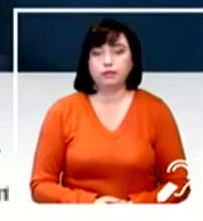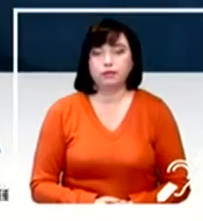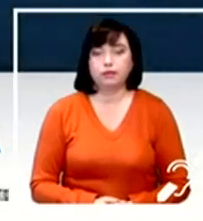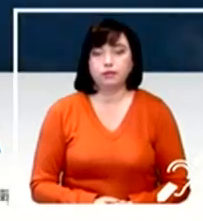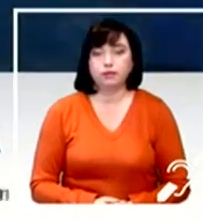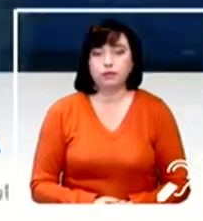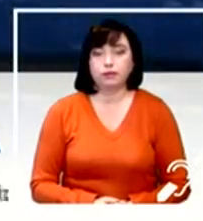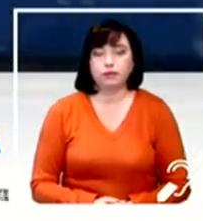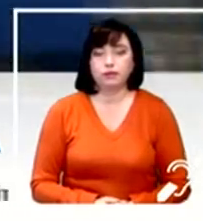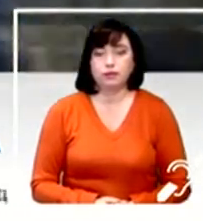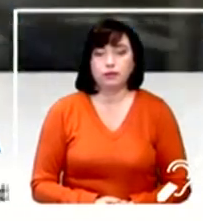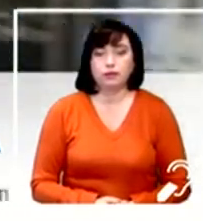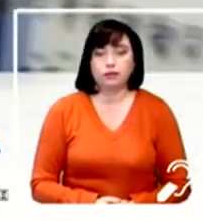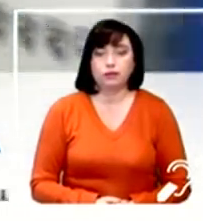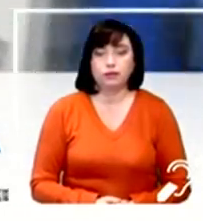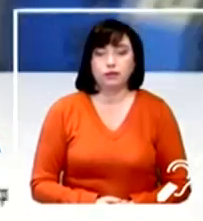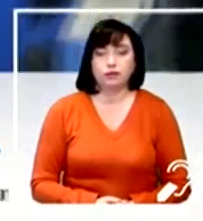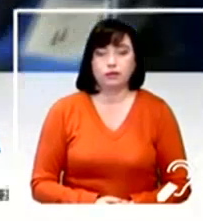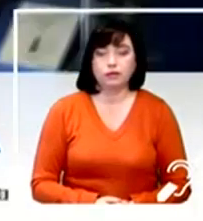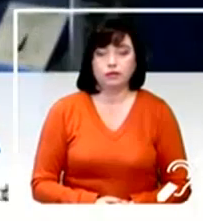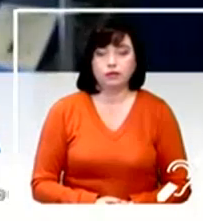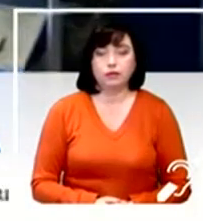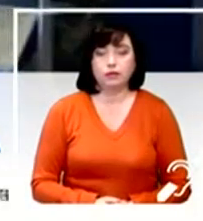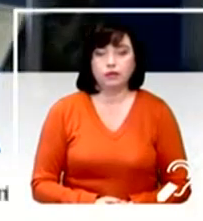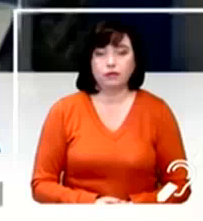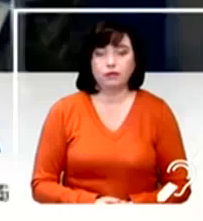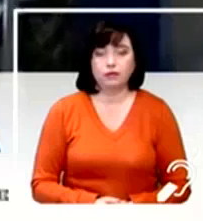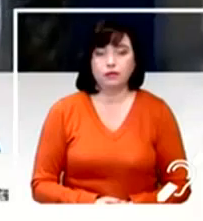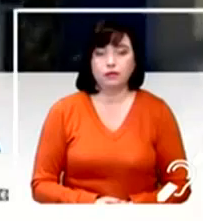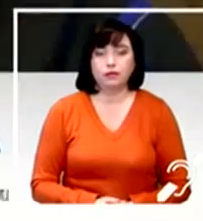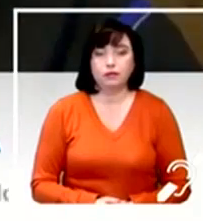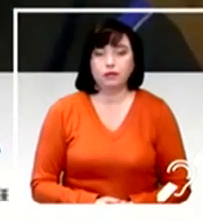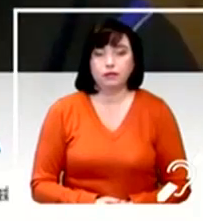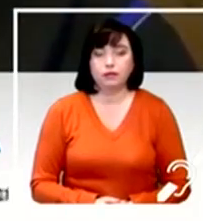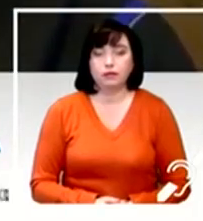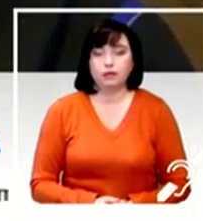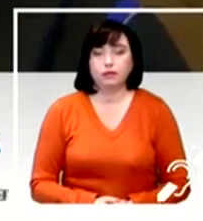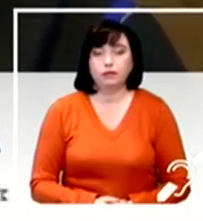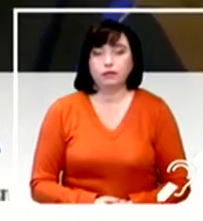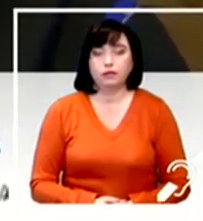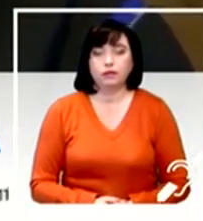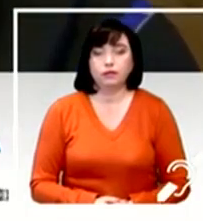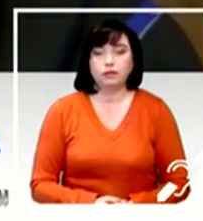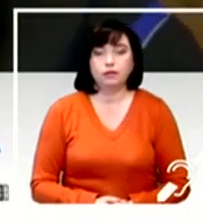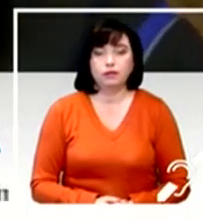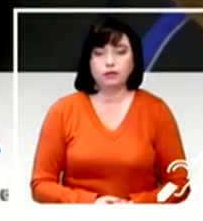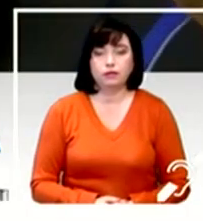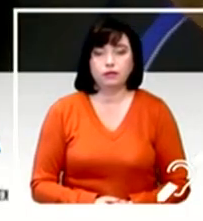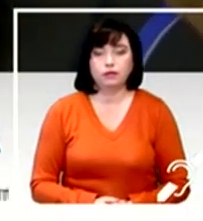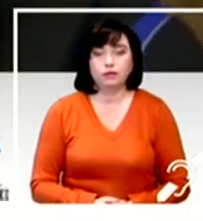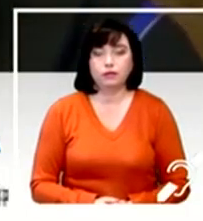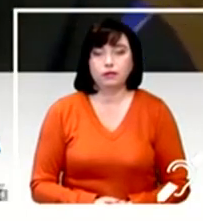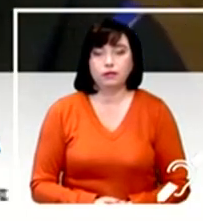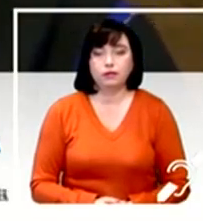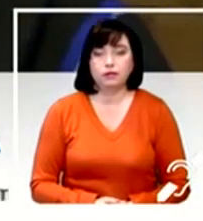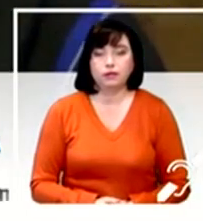la gamme 18-22 heures. Et donc pendant cette période-là, on le sait, on a des journées sur lesquelles,